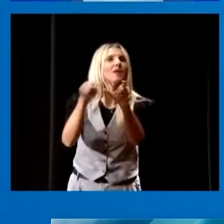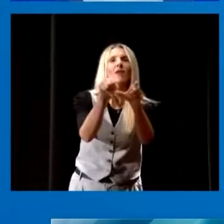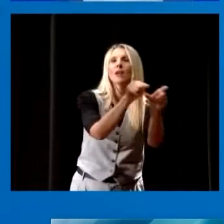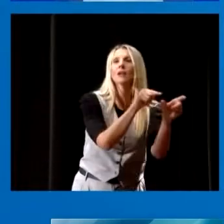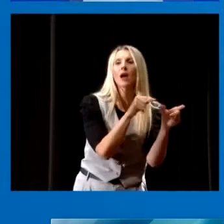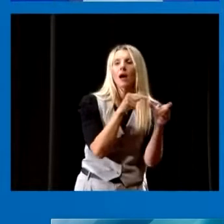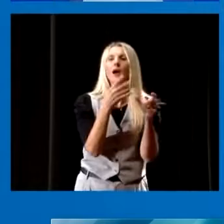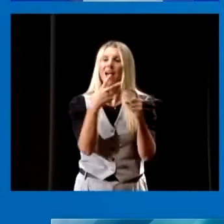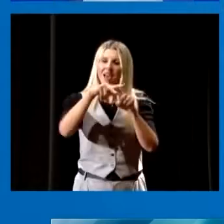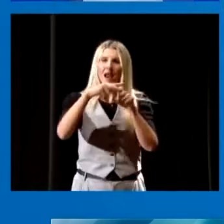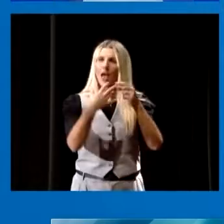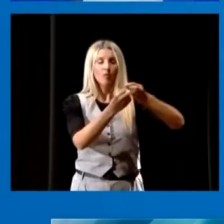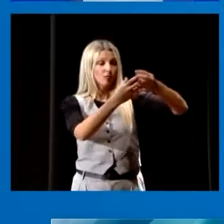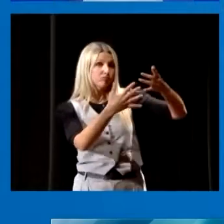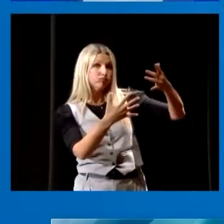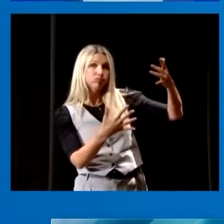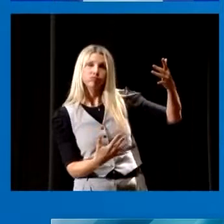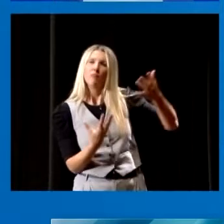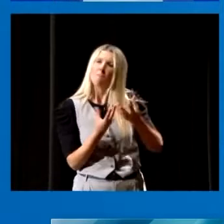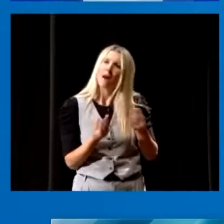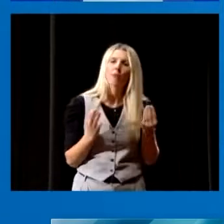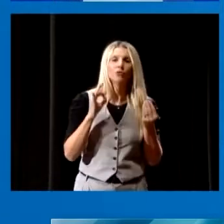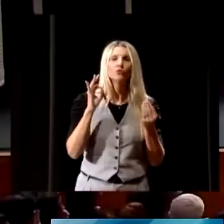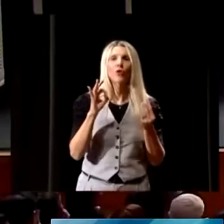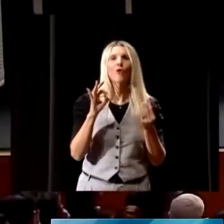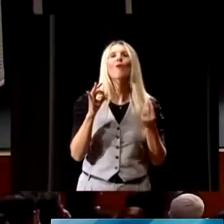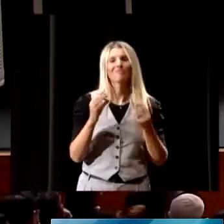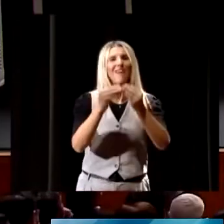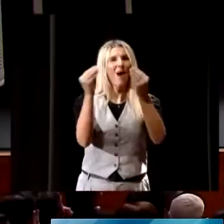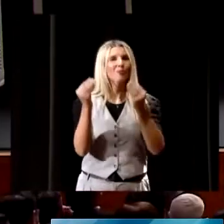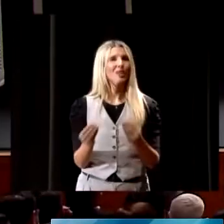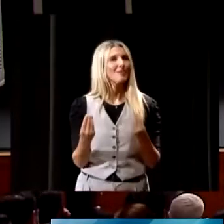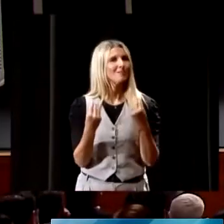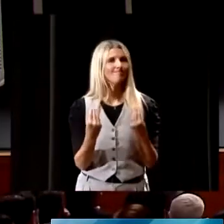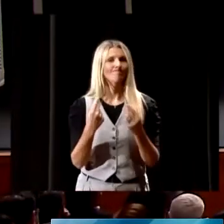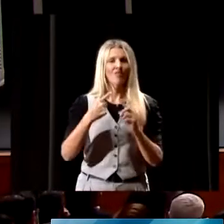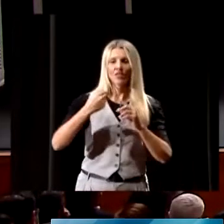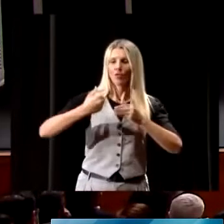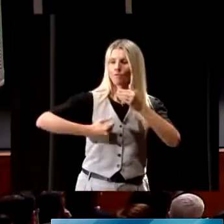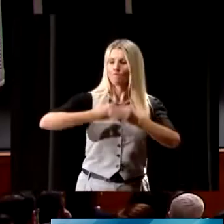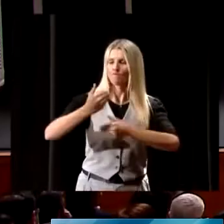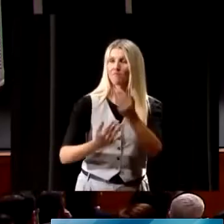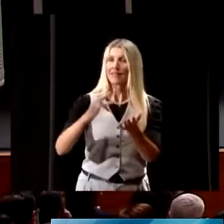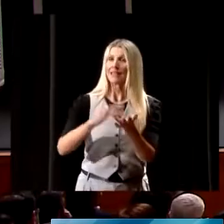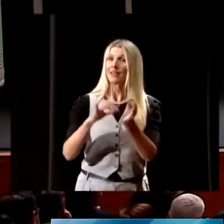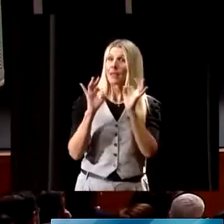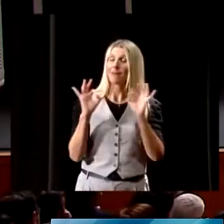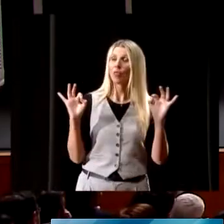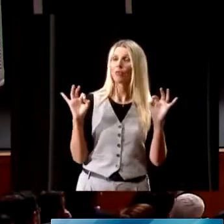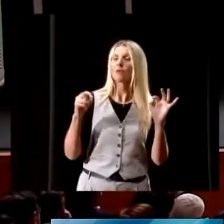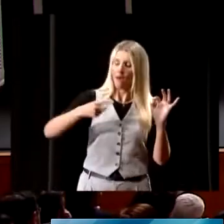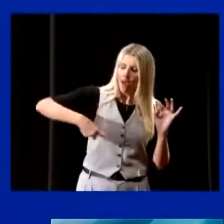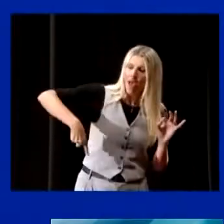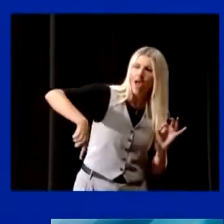είναι αρκετά, έτσι ώστε να μπορέσουμε να φέρουμε το καλύτερο αποτέλεσμα. Γι' αυτό λοιπόν και στην Κεντρική Μακεδονία αξιοποιούμε όλες αυτές